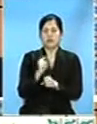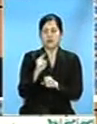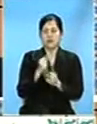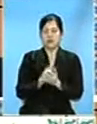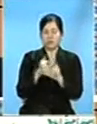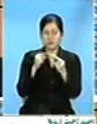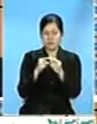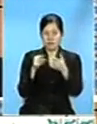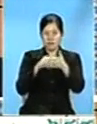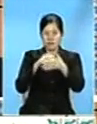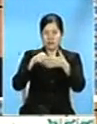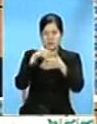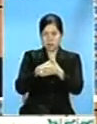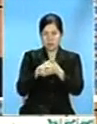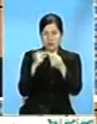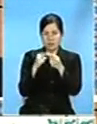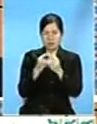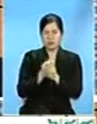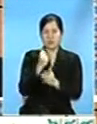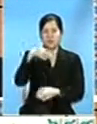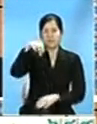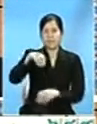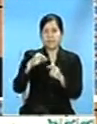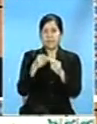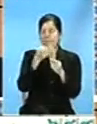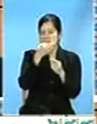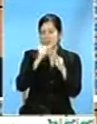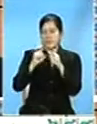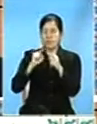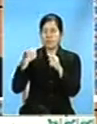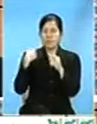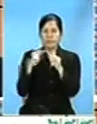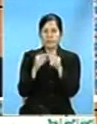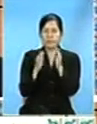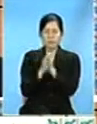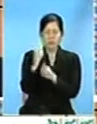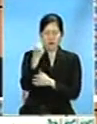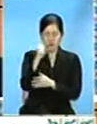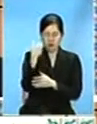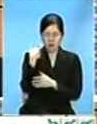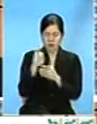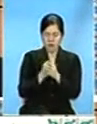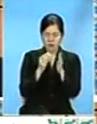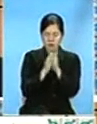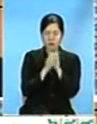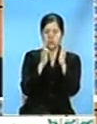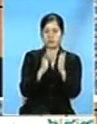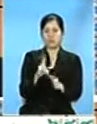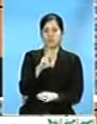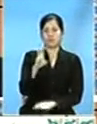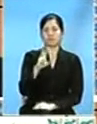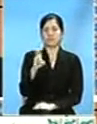ให้มาจากการเลือกตั้งโดยสมาชิกองค์กรวิชาชีพต่างๆทั้งหมด10องค์กรองค์กรละ10ท่านรวมแล้วเป็น200ท่านน